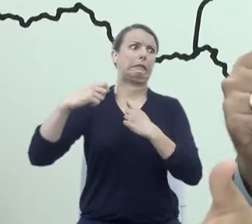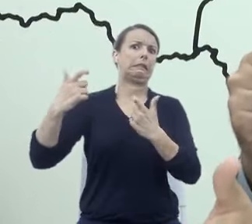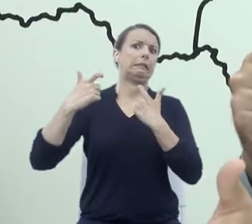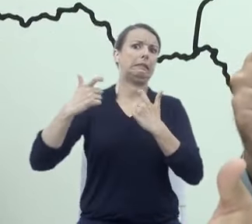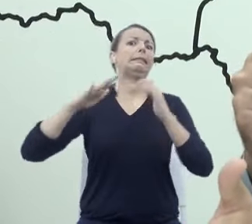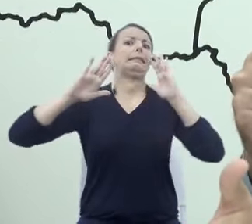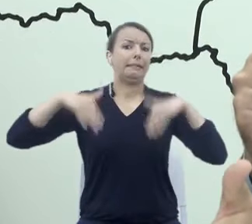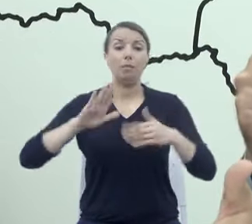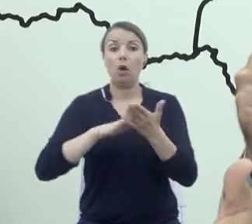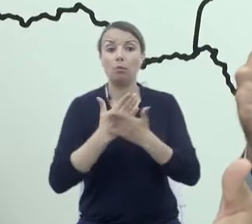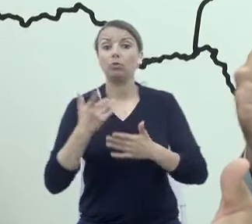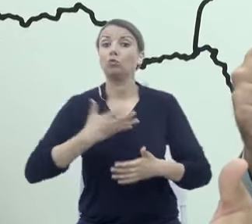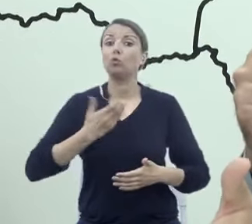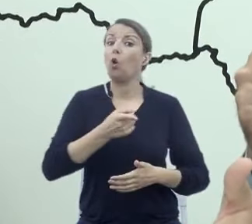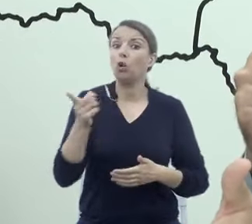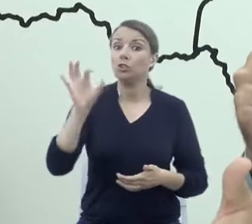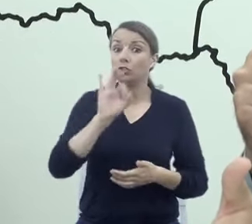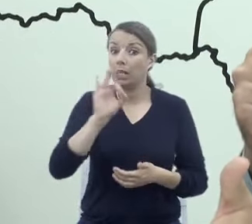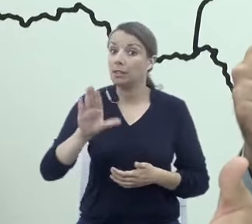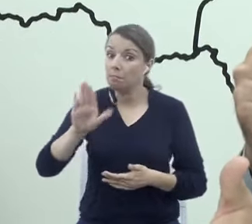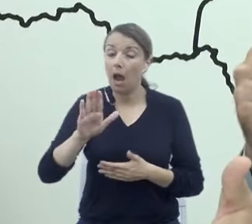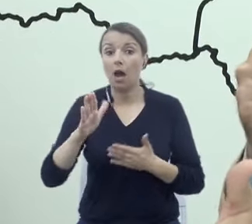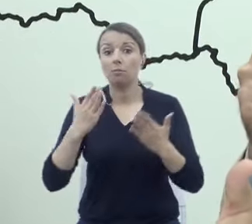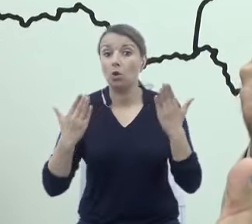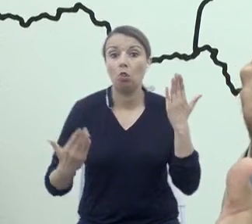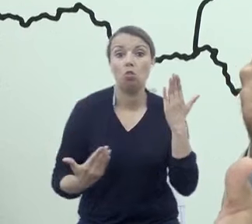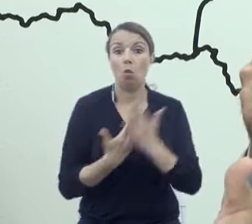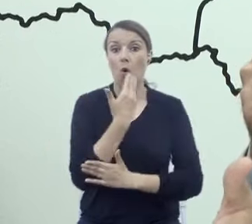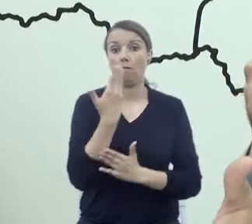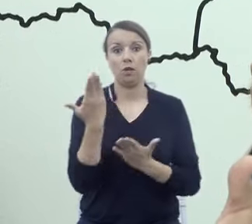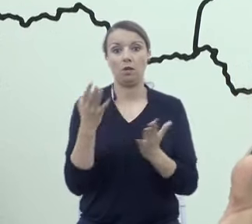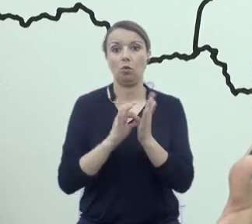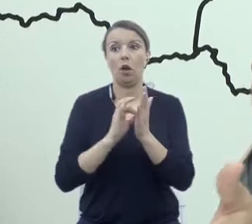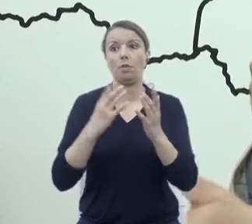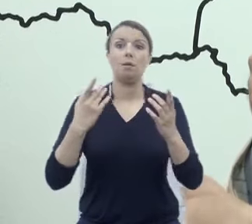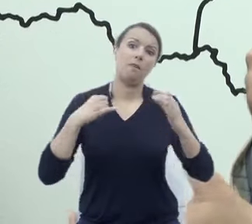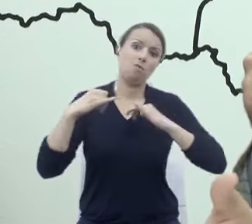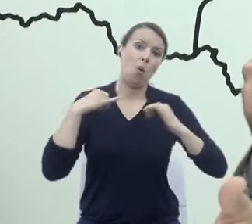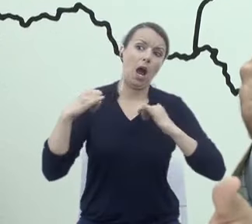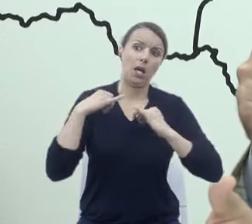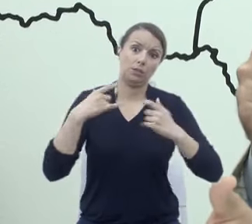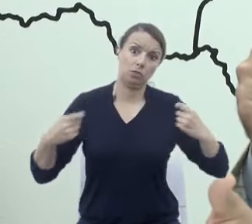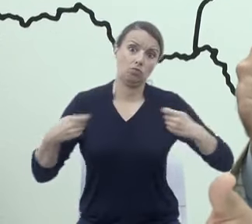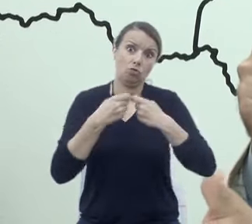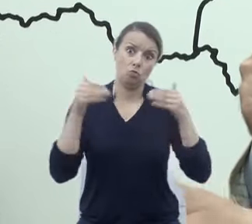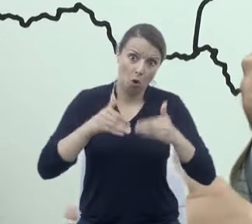odgrywania jakiejś istotniejszej roli w nowym reżimie, wystąpili w roli